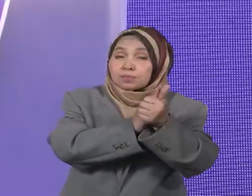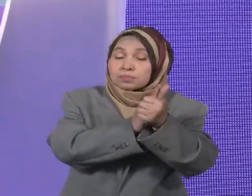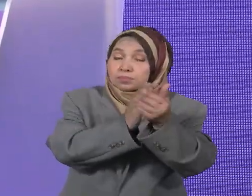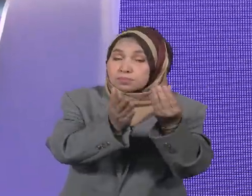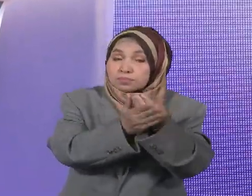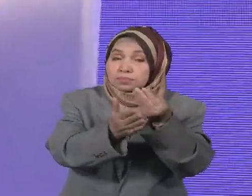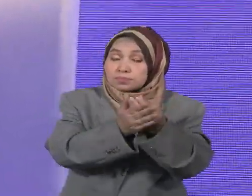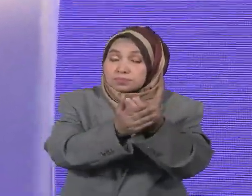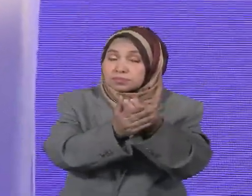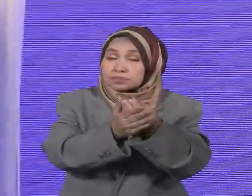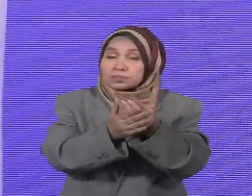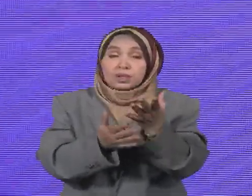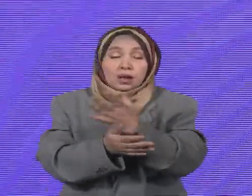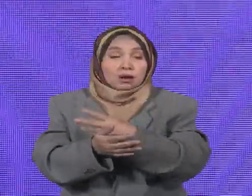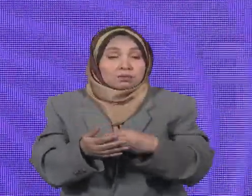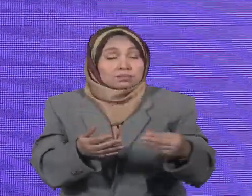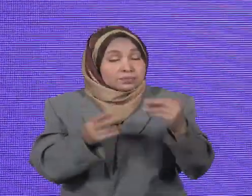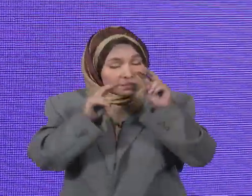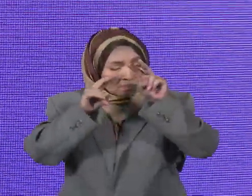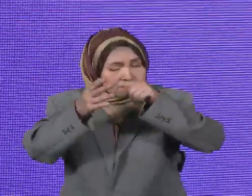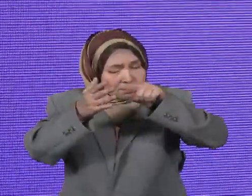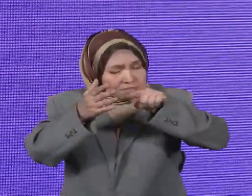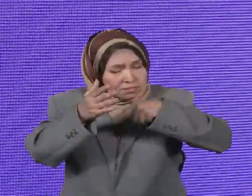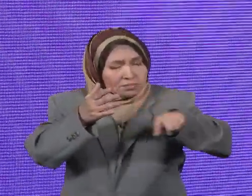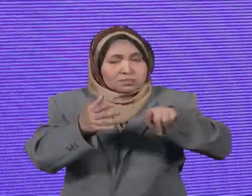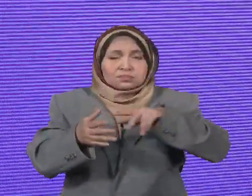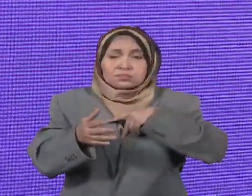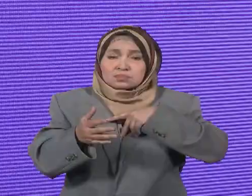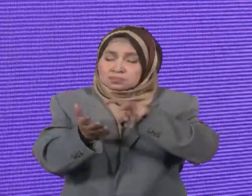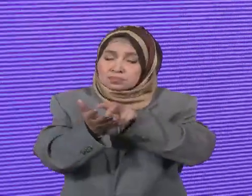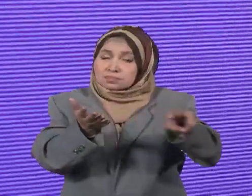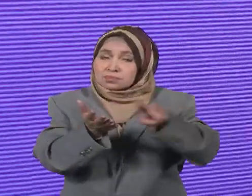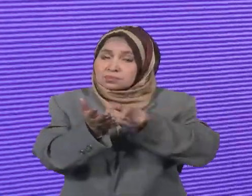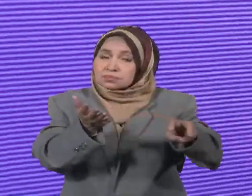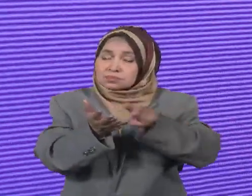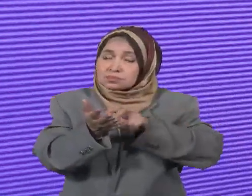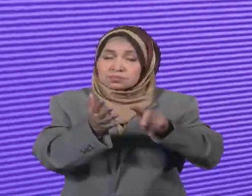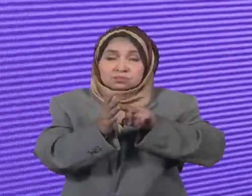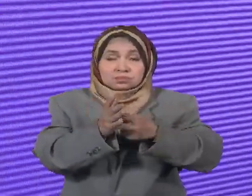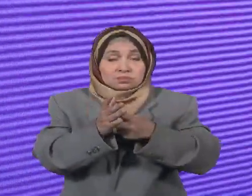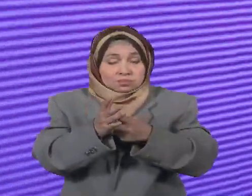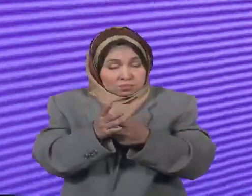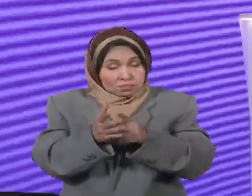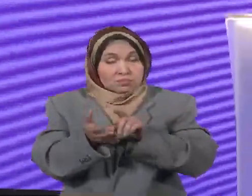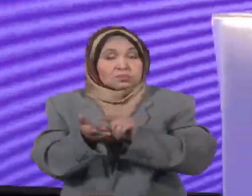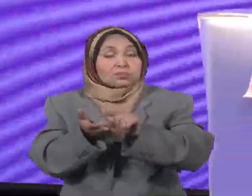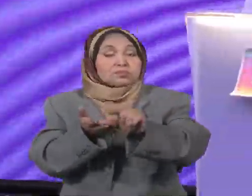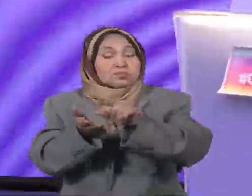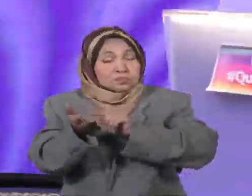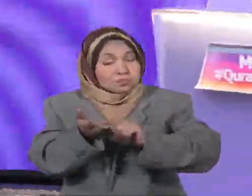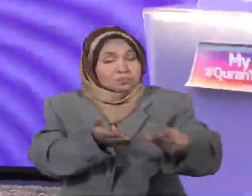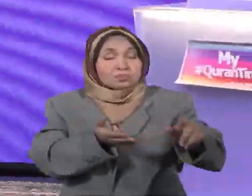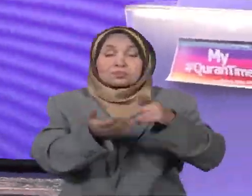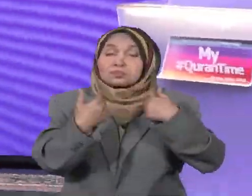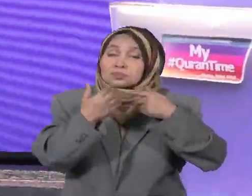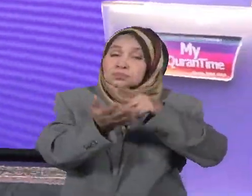keuangan dan tengok balik saya punya transaksi yang ada, sumber income saya, perbelanjaan saya, ada tak